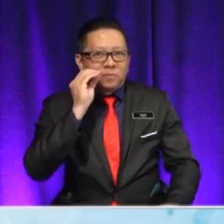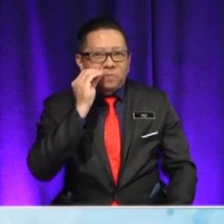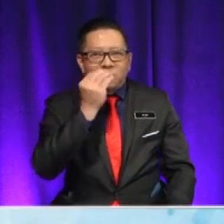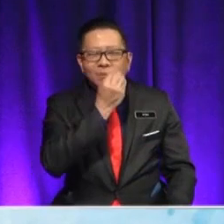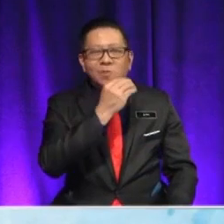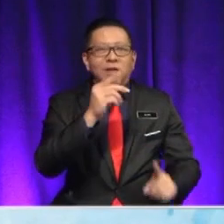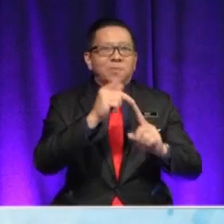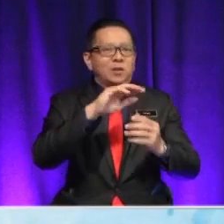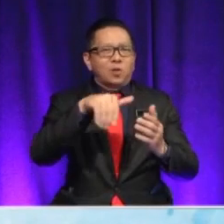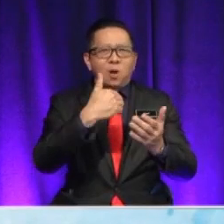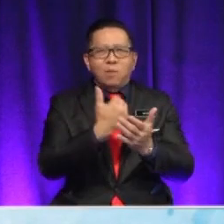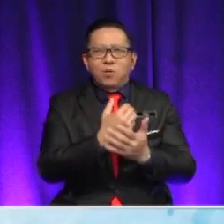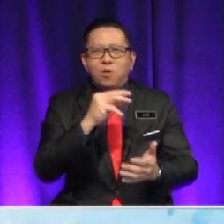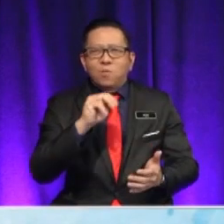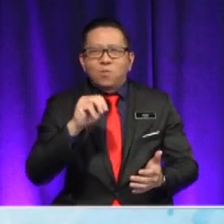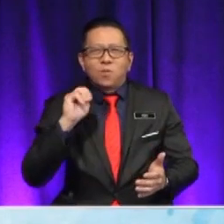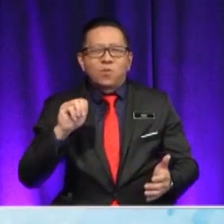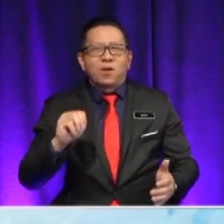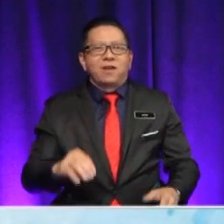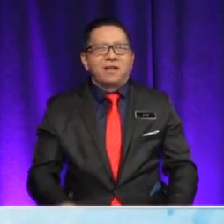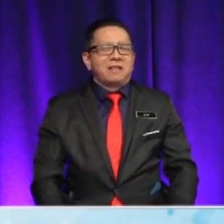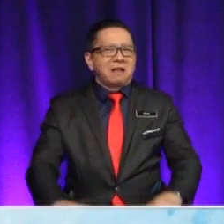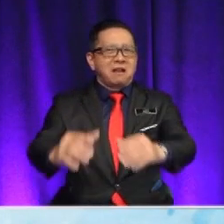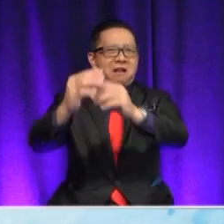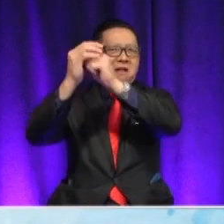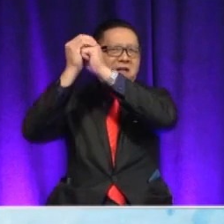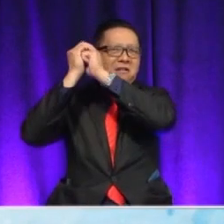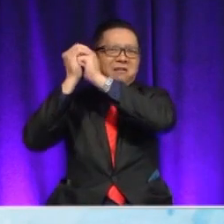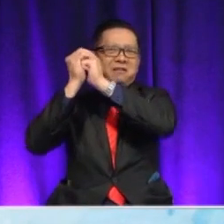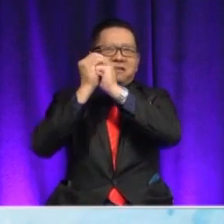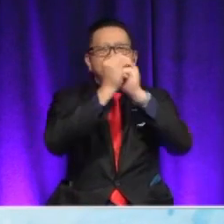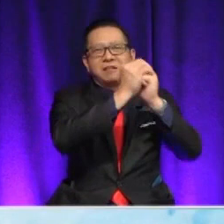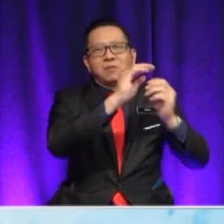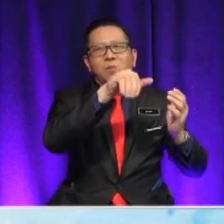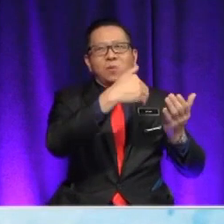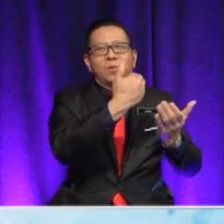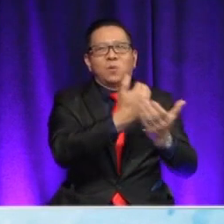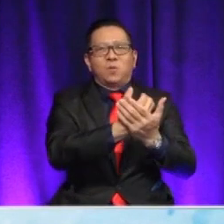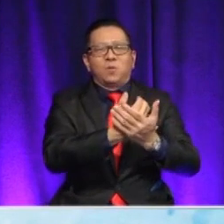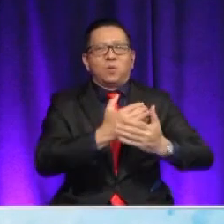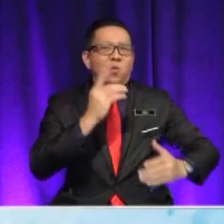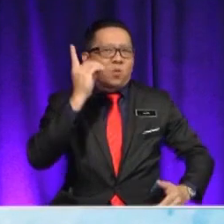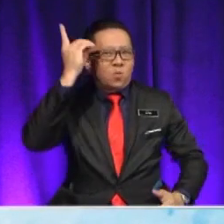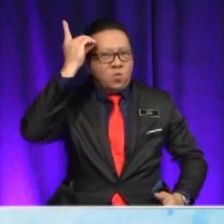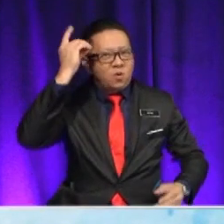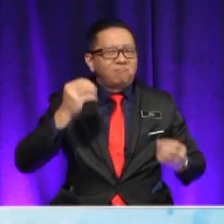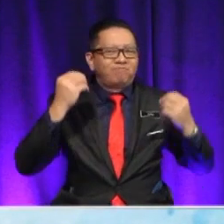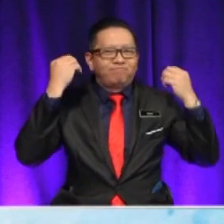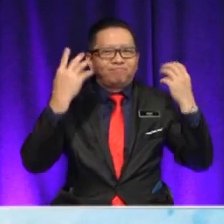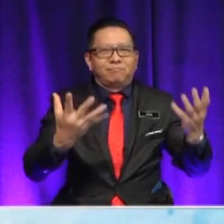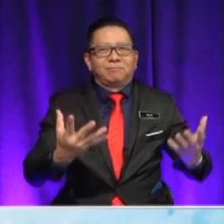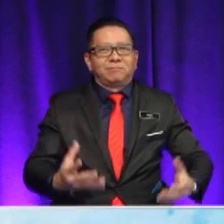kepada semua murid-murid yang ada ni. Wah, tanya semua. Danish punya dah banyak dah ni kumpul bunga raya ni,